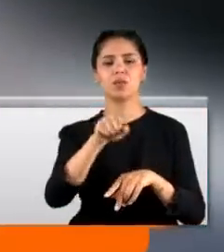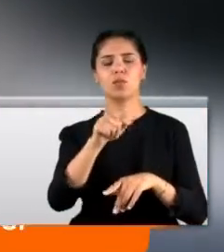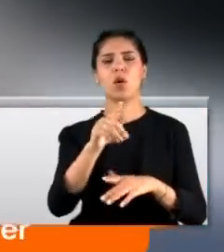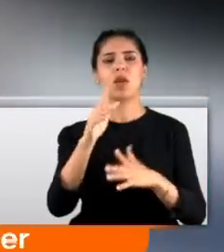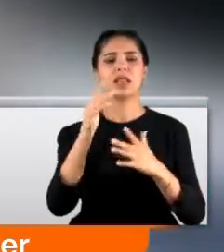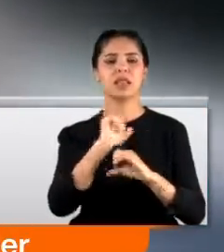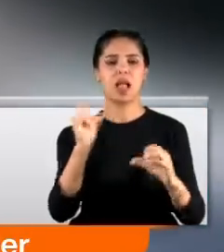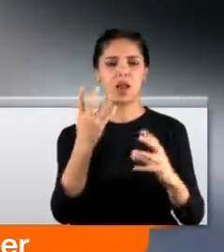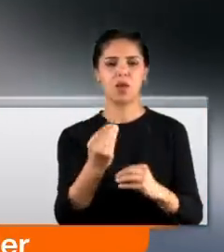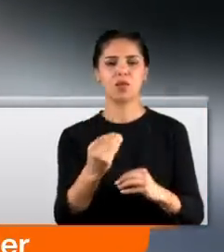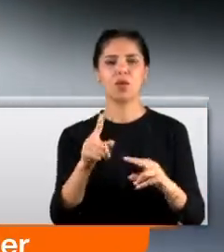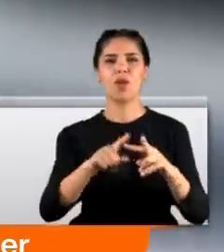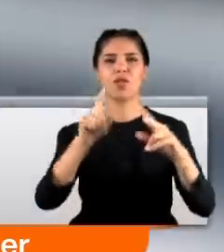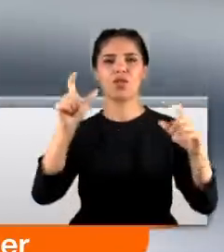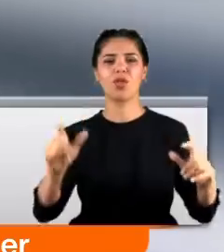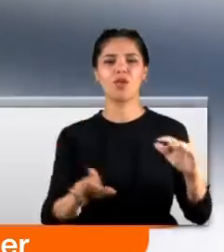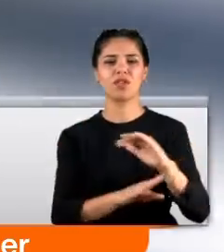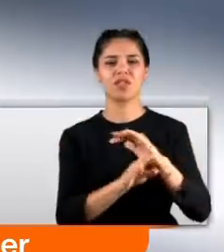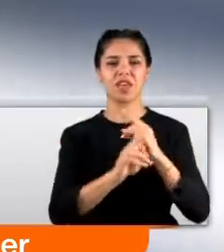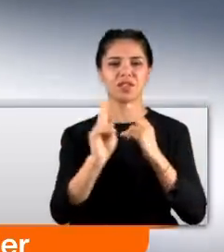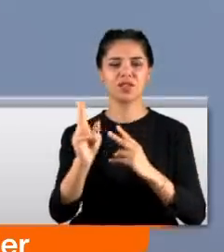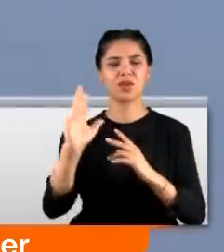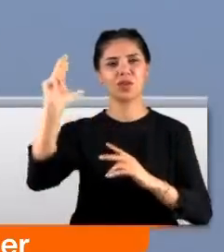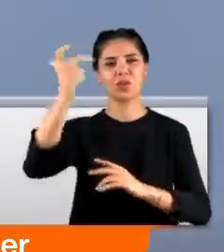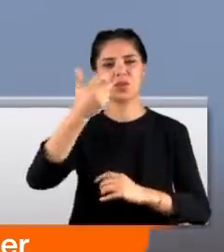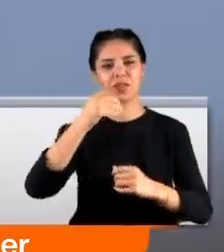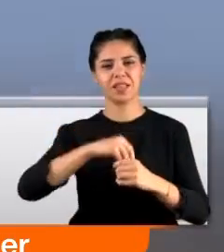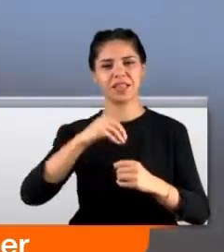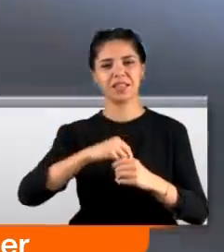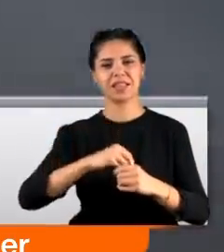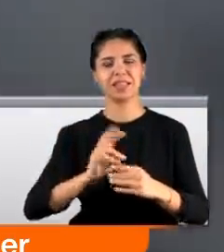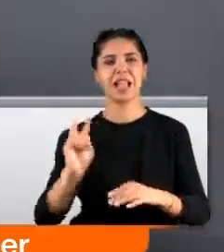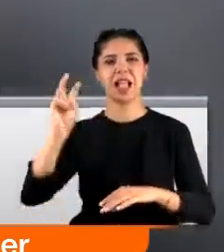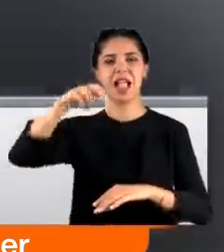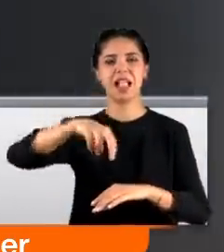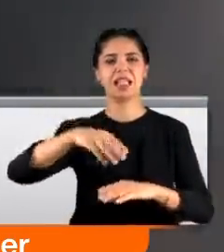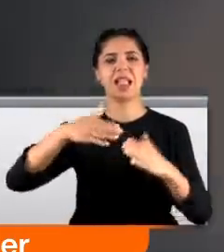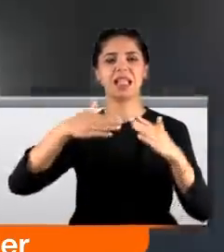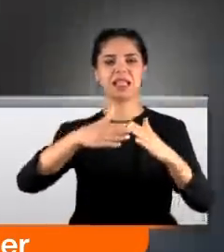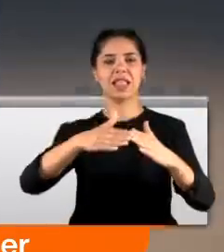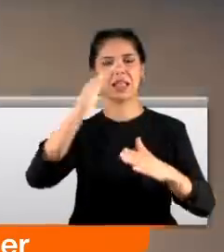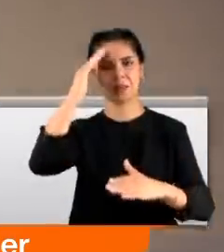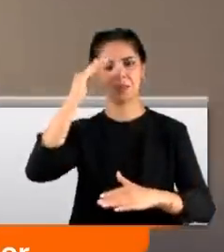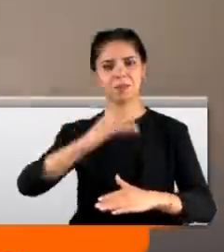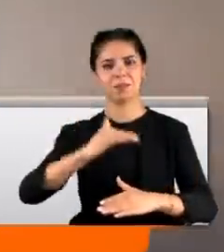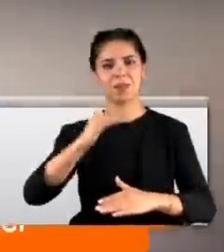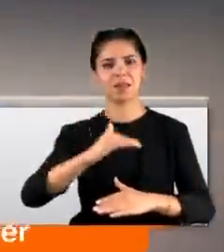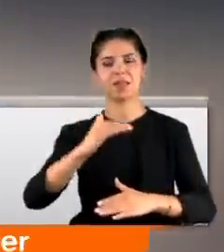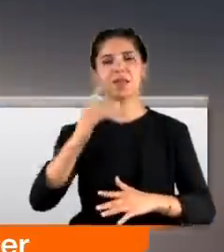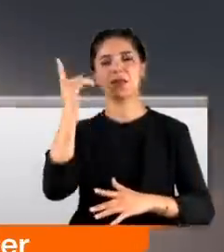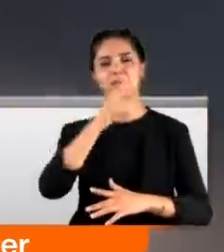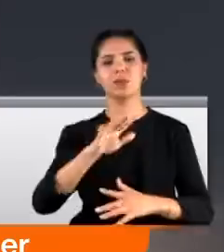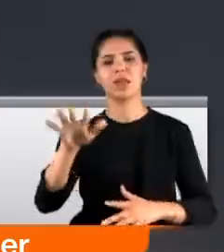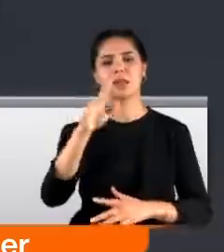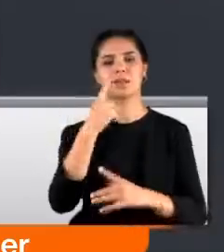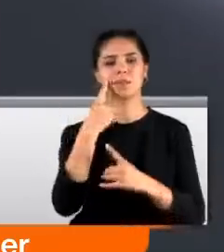Norveç'te bir süredir Oslo sahillerinde yaşıyordu Freya. Güneşlenmek için üzerine atladığı tekneleri batırması, gözlerin ona çevrilmesine